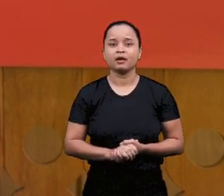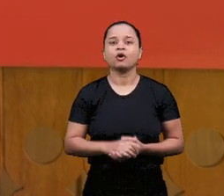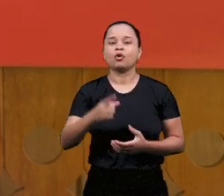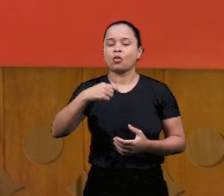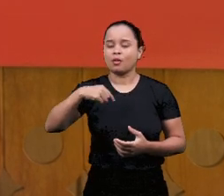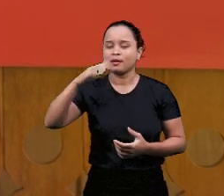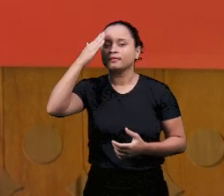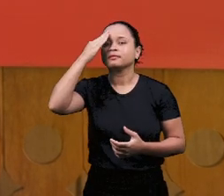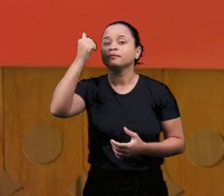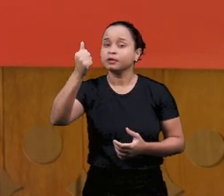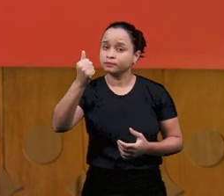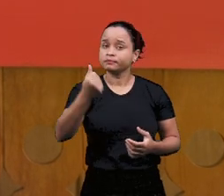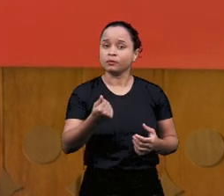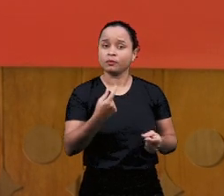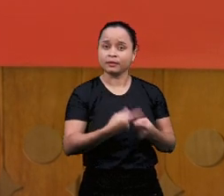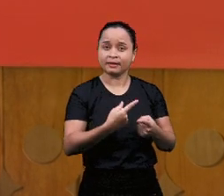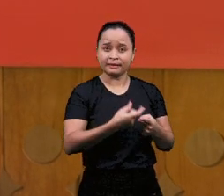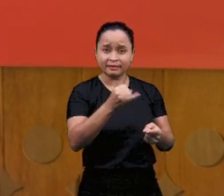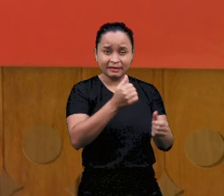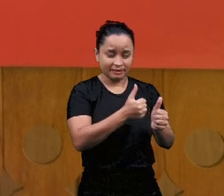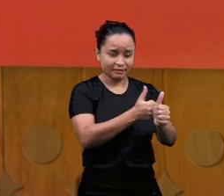l'homme, ils vont finir comme Saül.